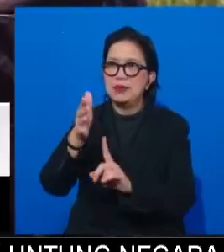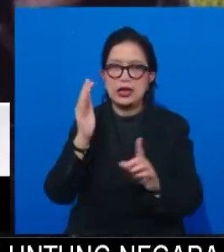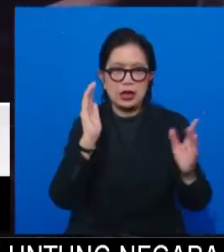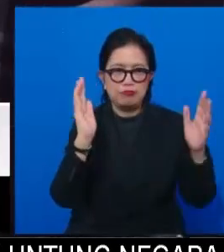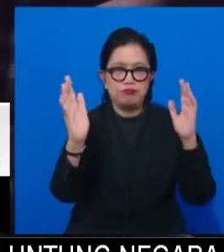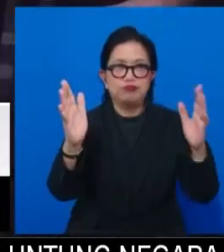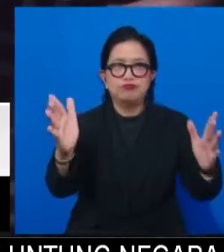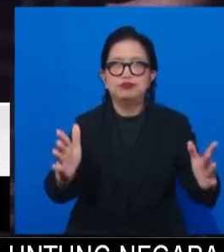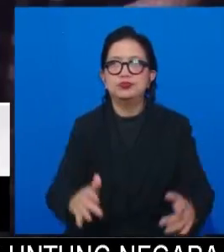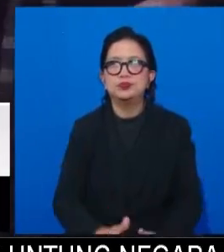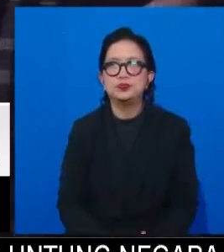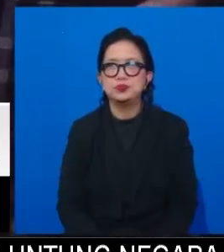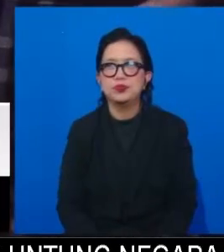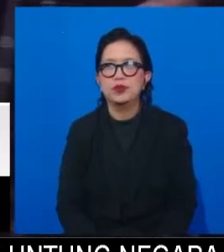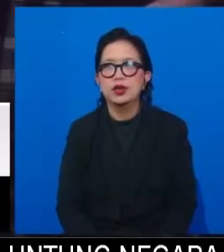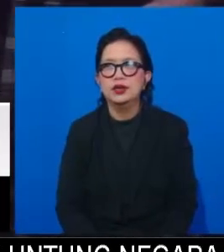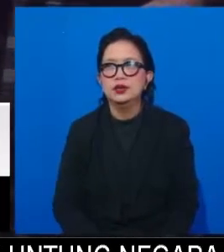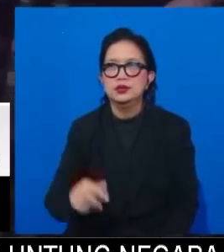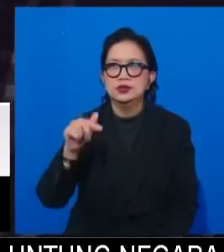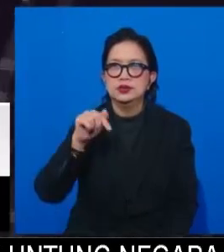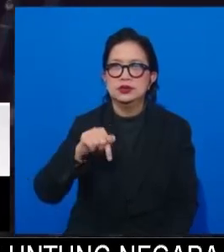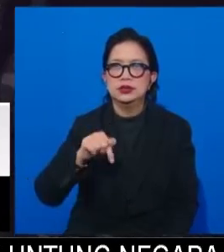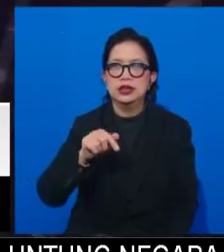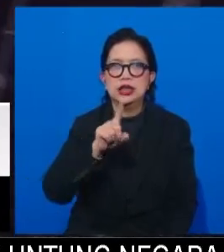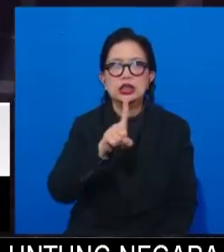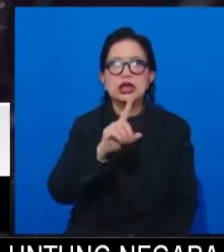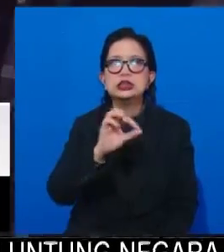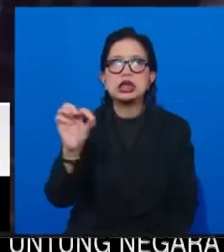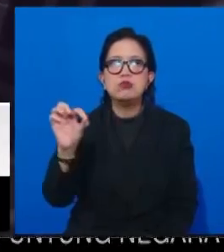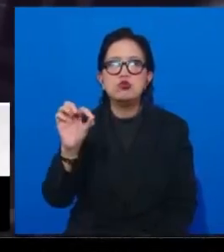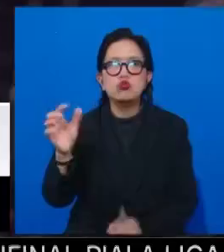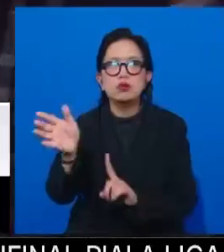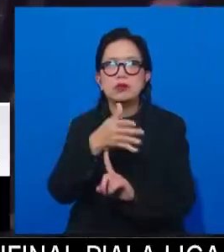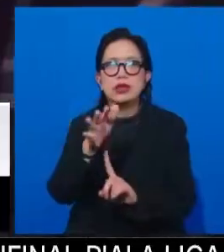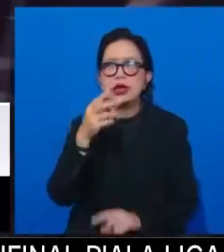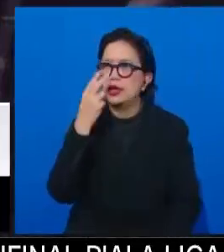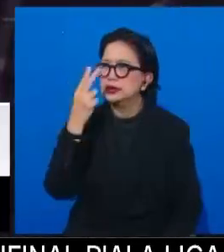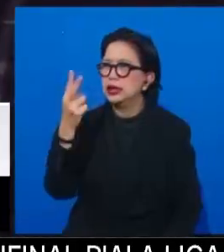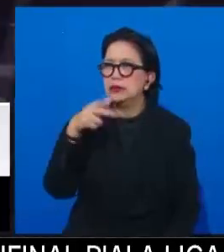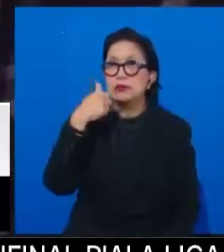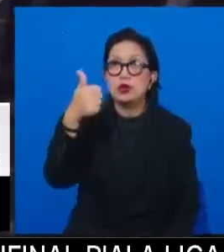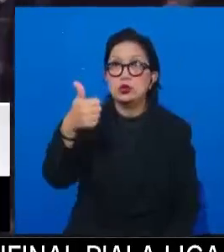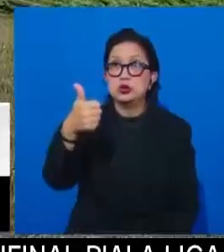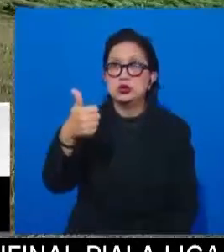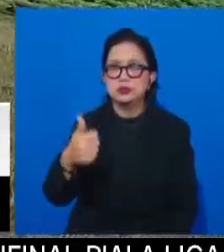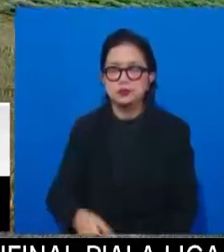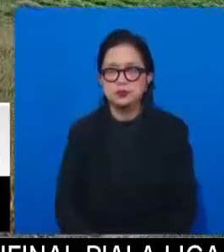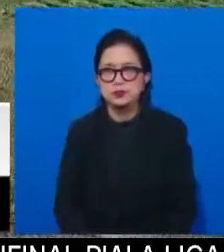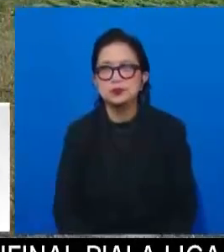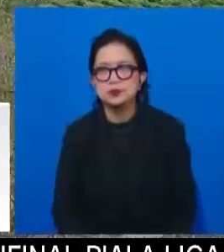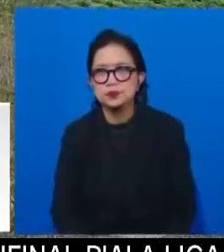beberapa media sosial kalau di sini itu ada 1.000 bendera yang dipasang. Bagus sih kalau untuk foto-foto.